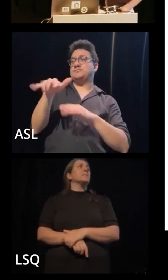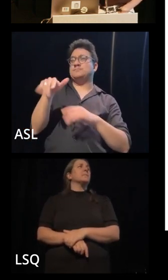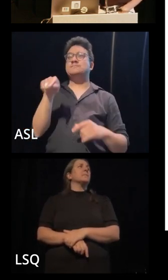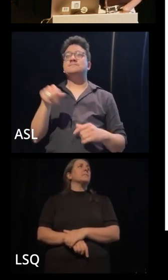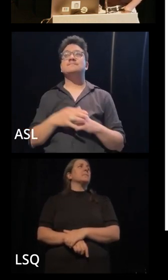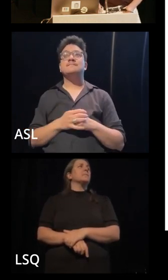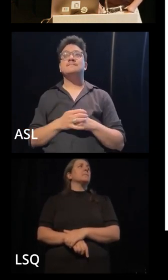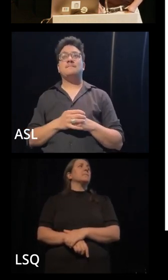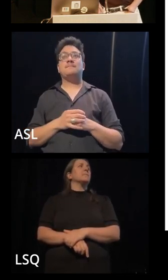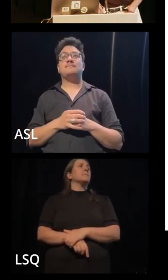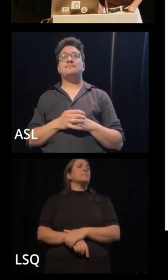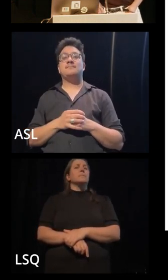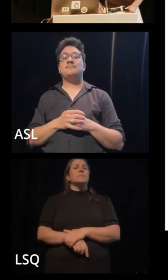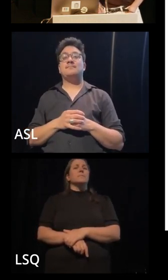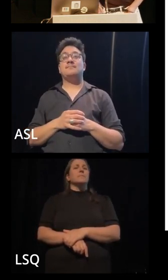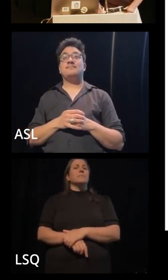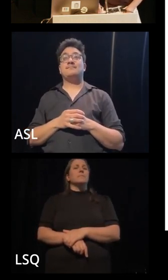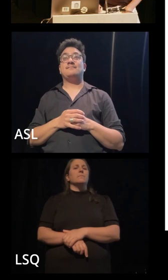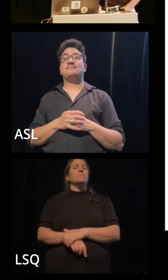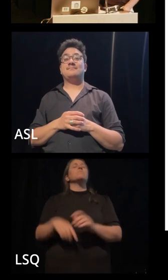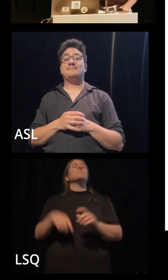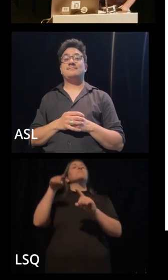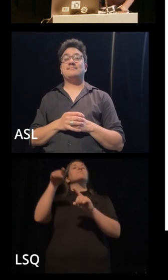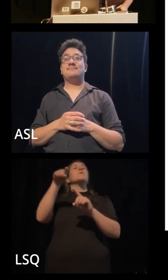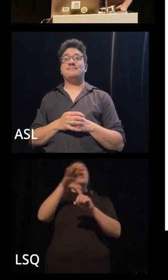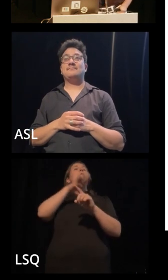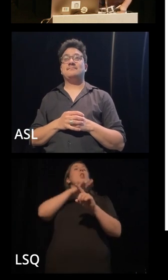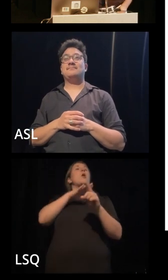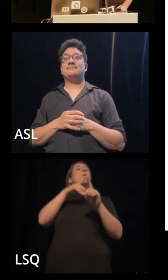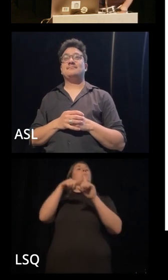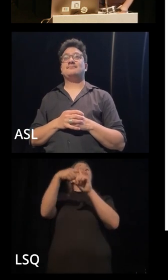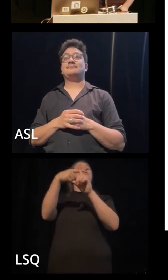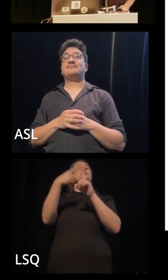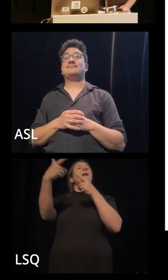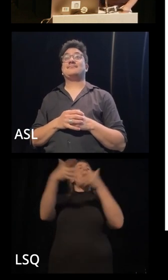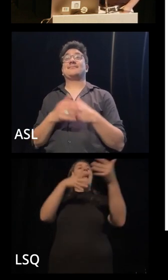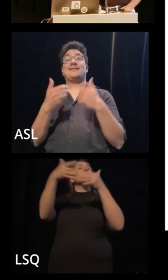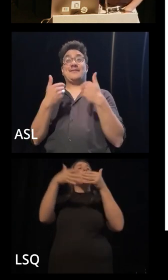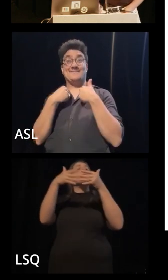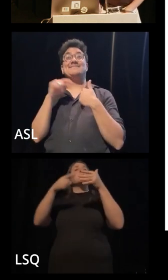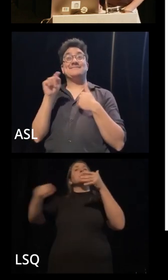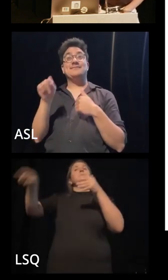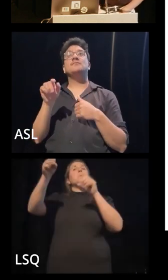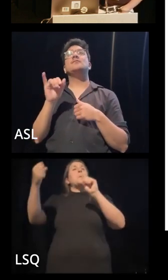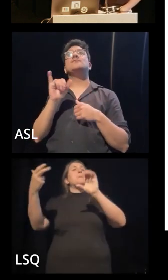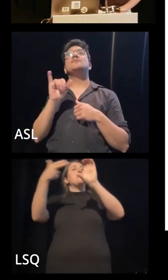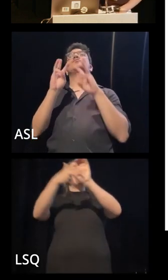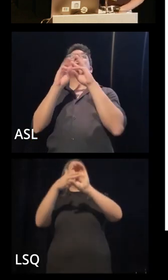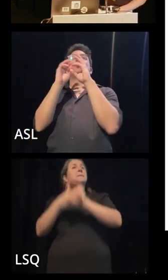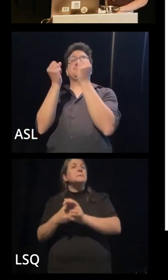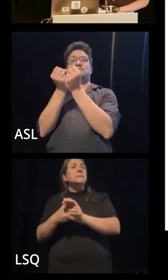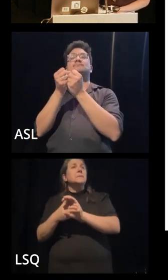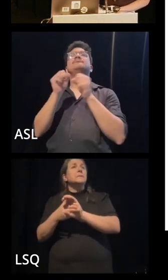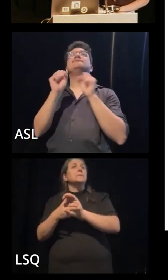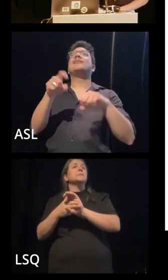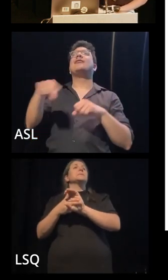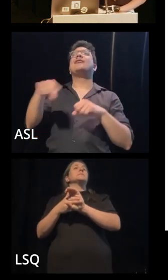de vote citoyen sous la forme d'ateliers participatifs qui s'étendront au cours de